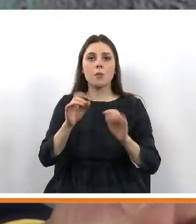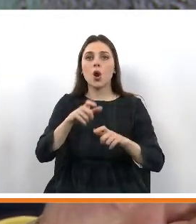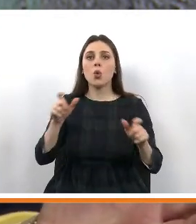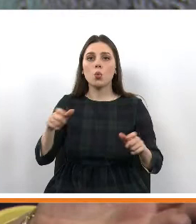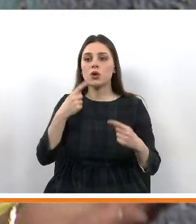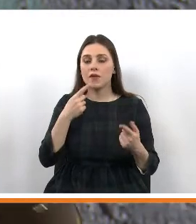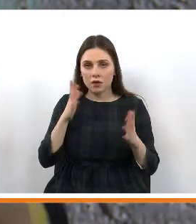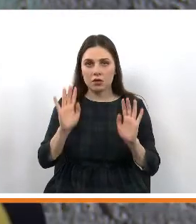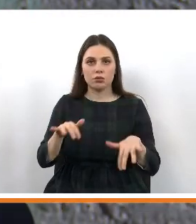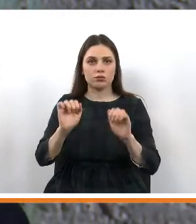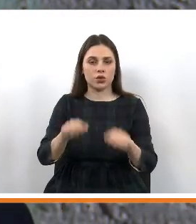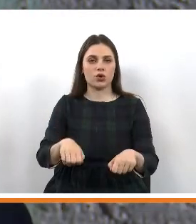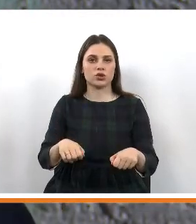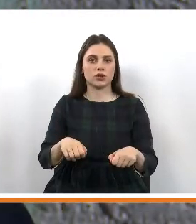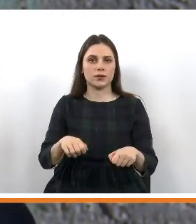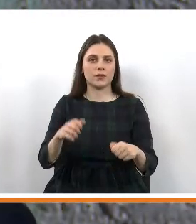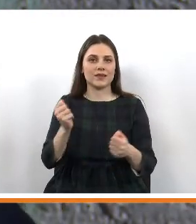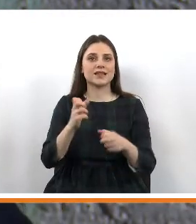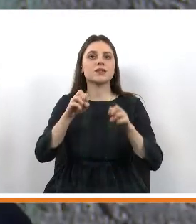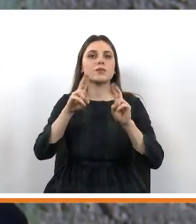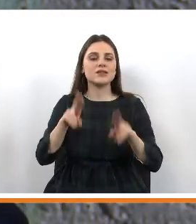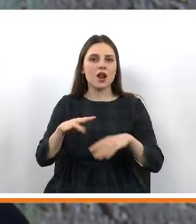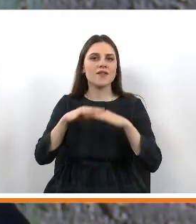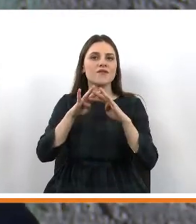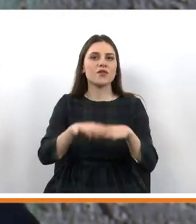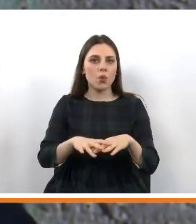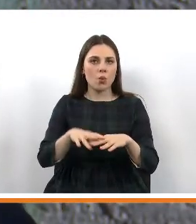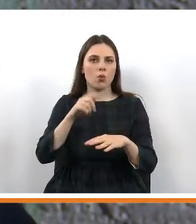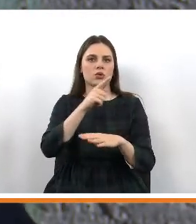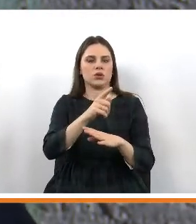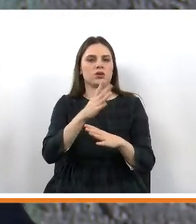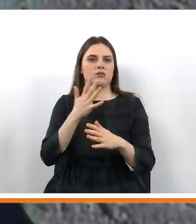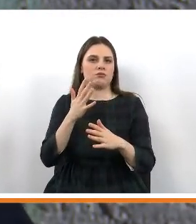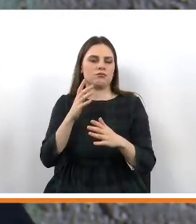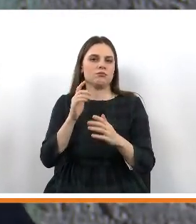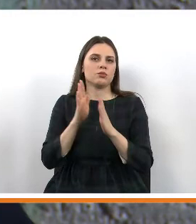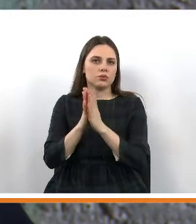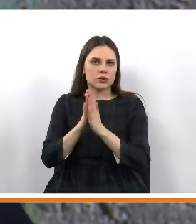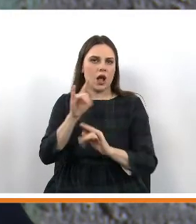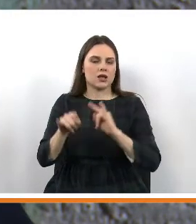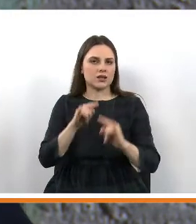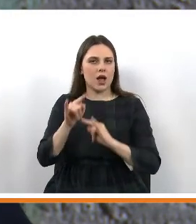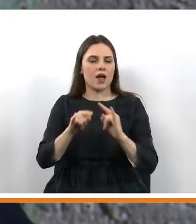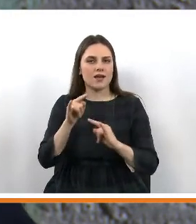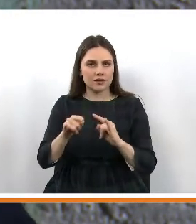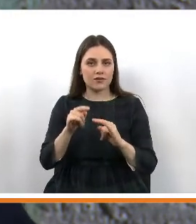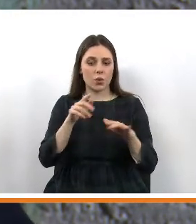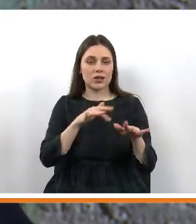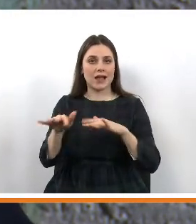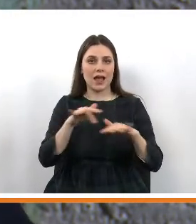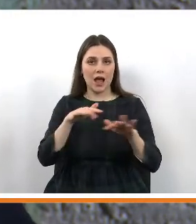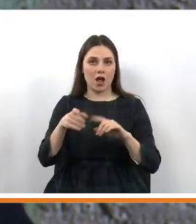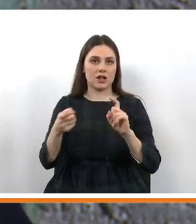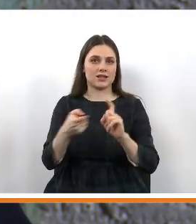Можно. И специализированные фонды, которые, я настаиваю, занимаются деятельностью исключительно связанной